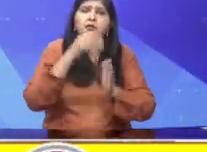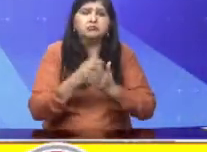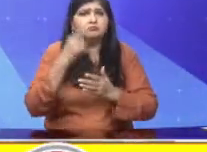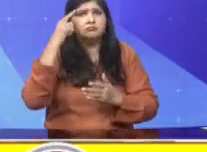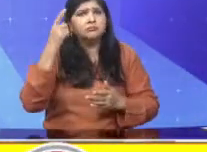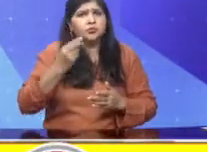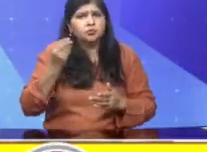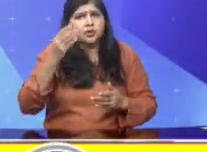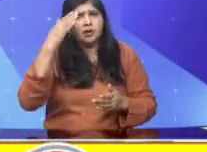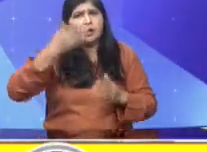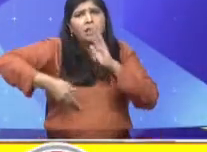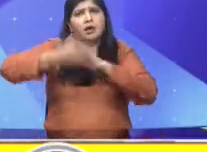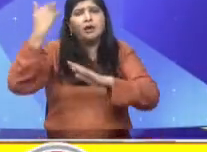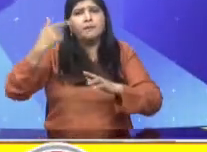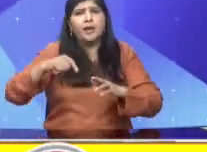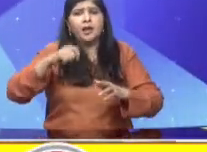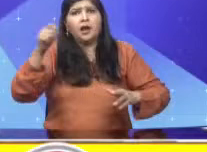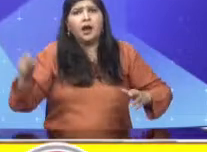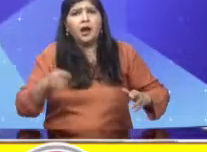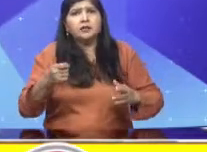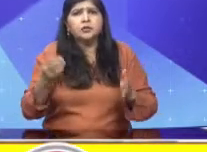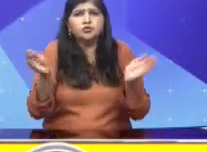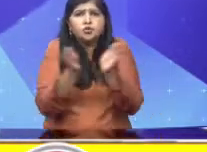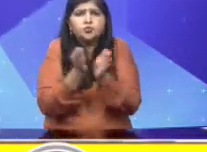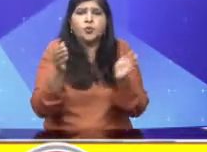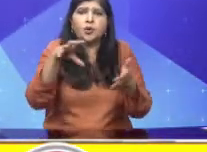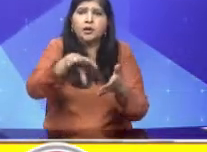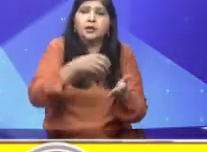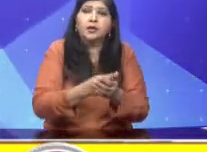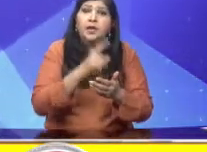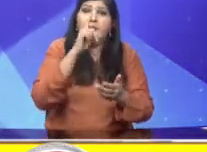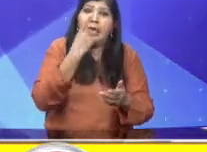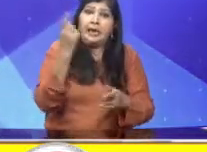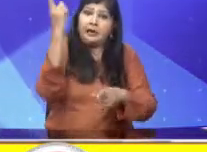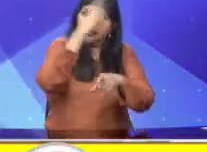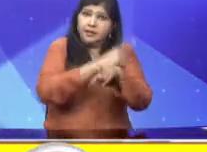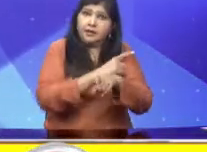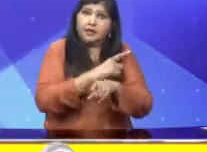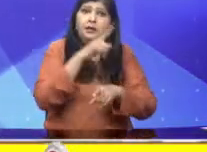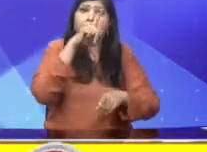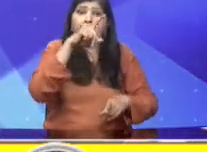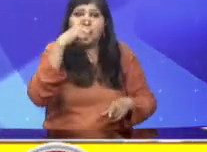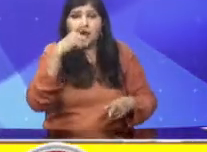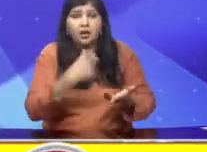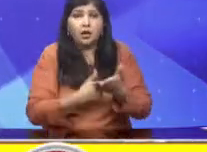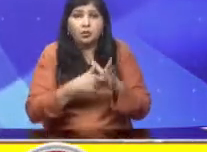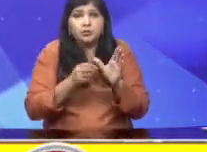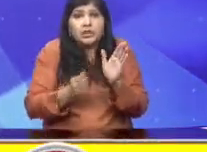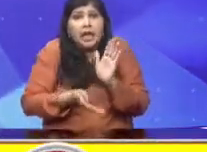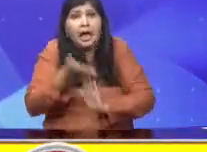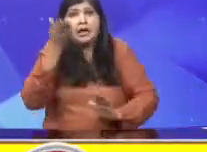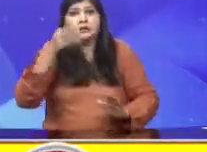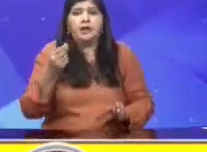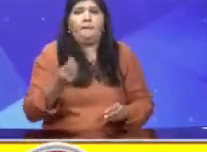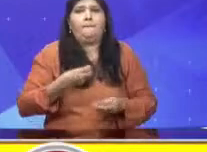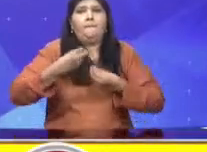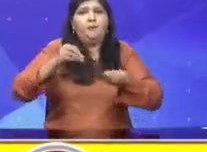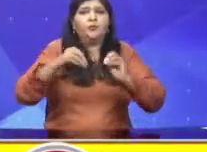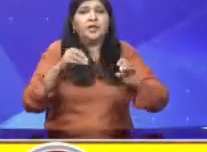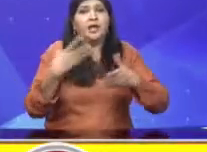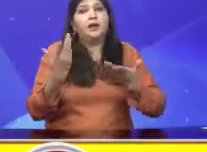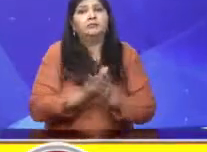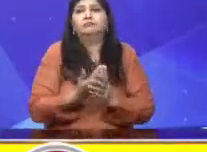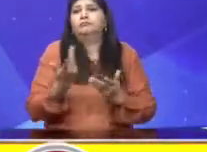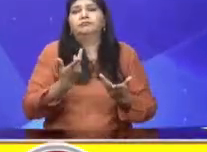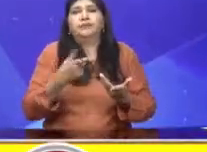सोच सकता था कि खादी के किसी स्टोर से एक दिन में एक करोड रुपिय से अधिक की विक्री हो सकती